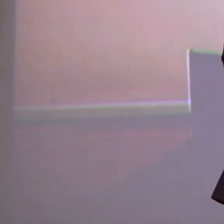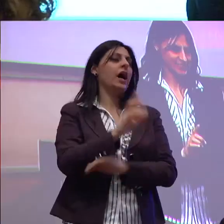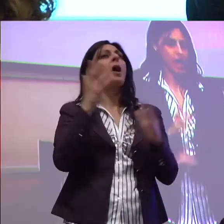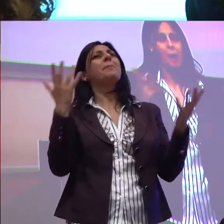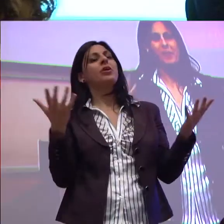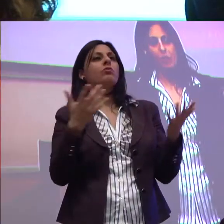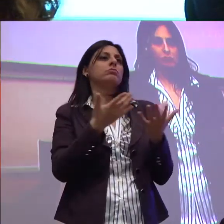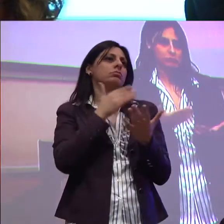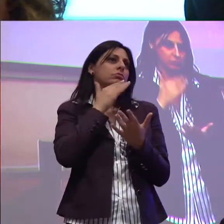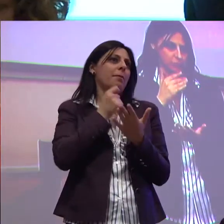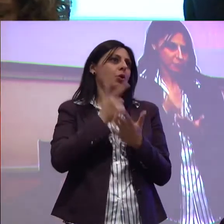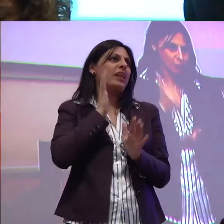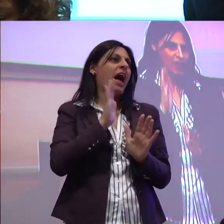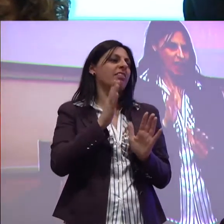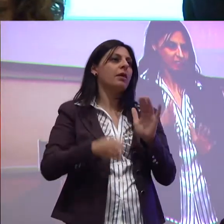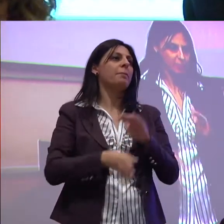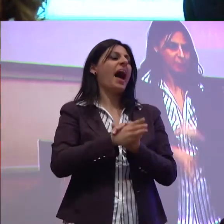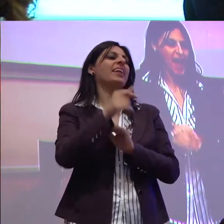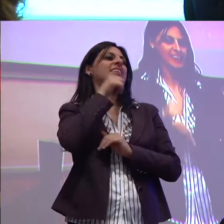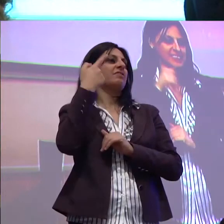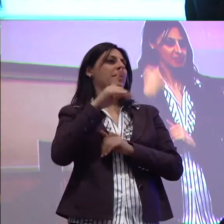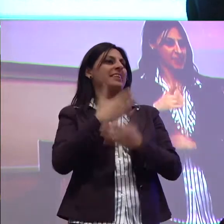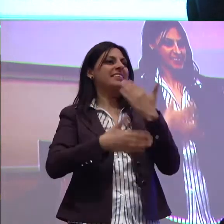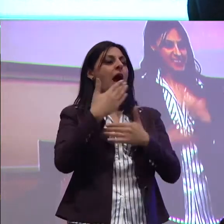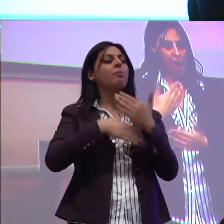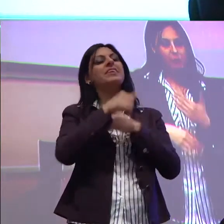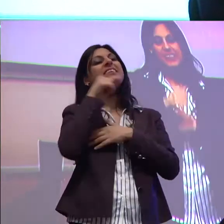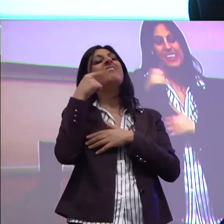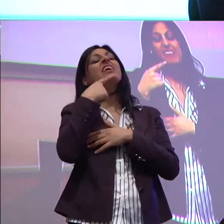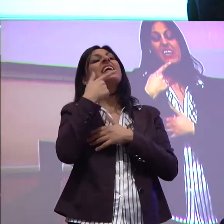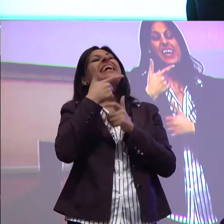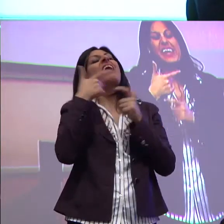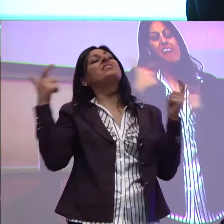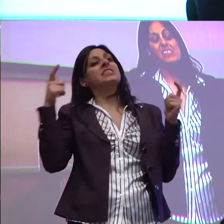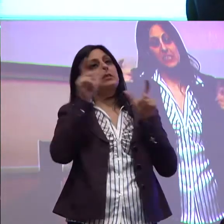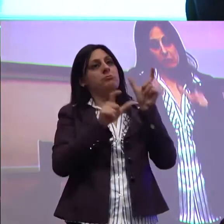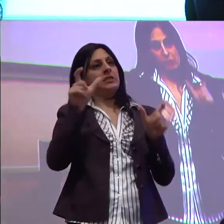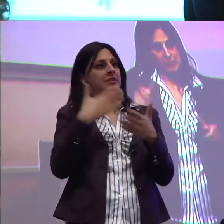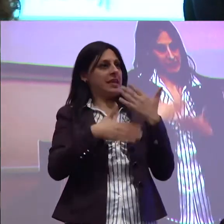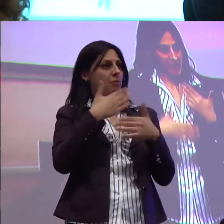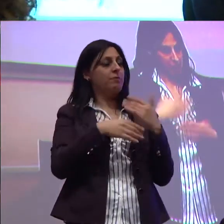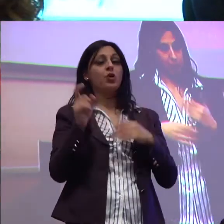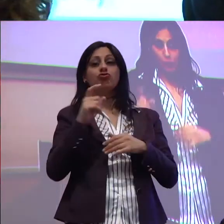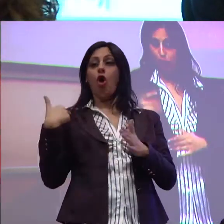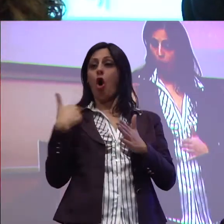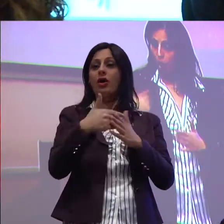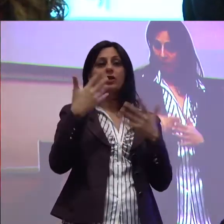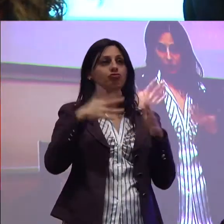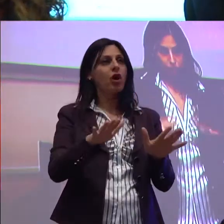importanti per il mondo della disabilità, per gli disabili più gravi. In questi giorni stiamo